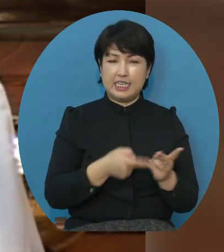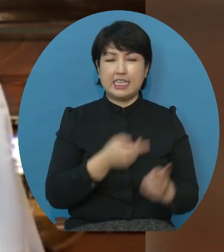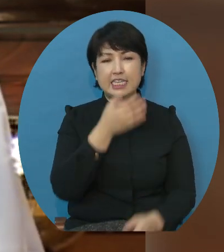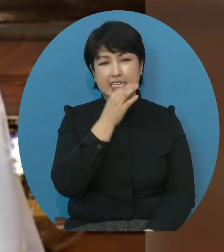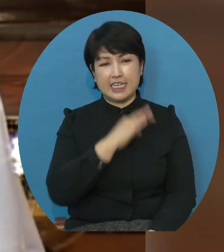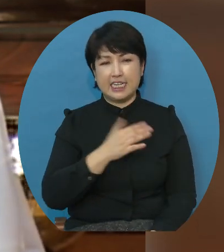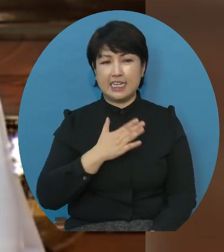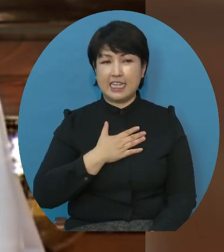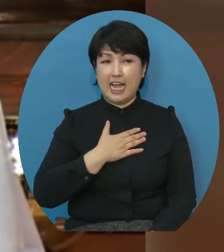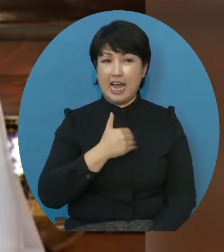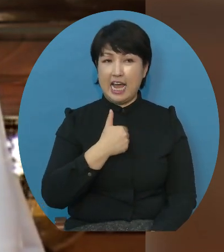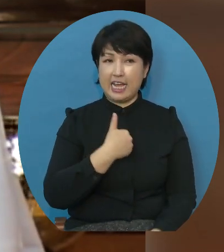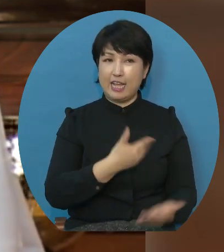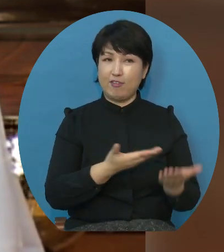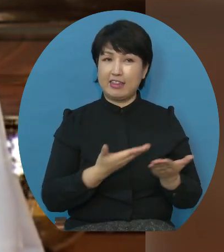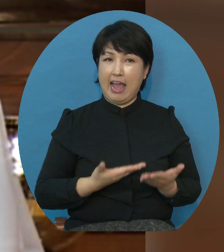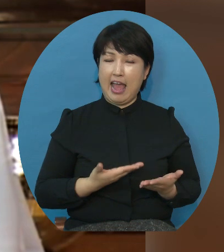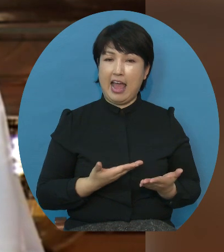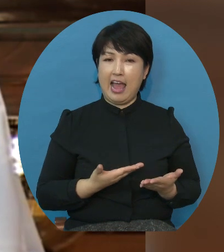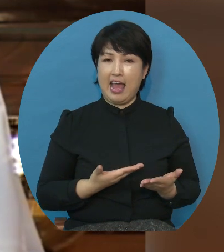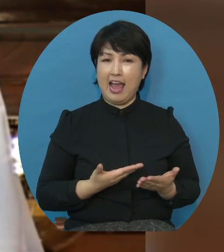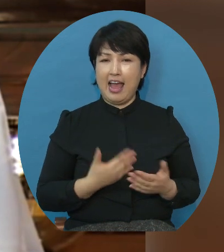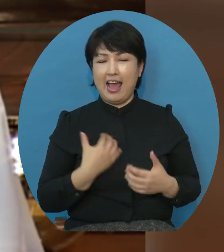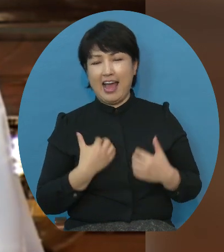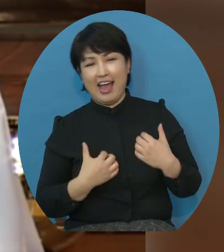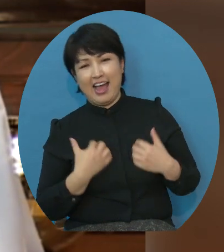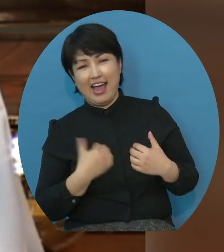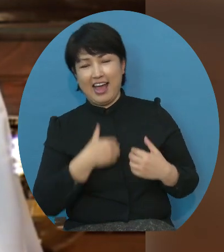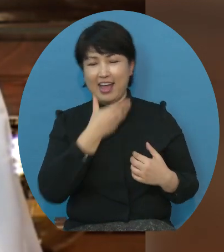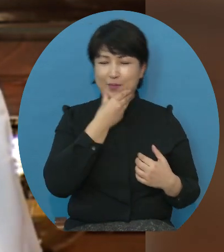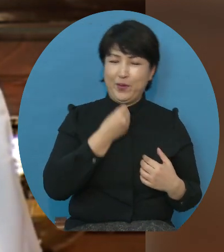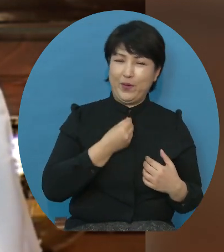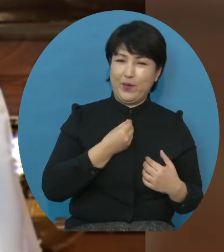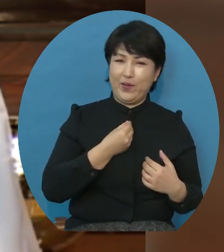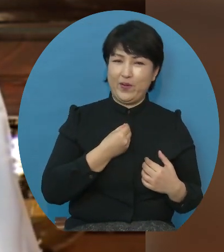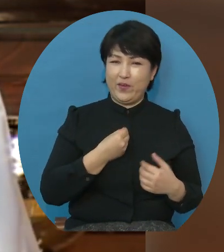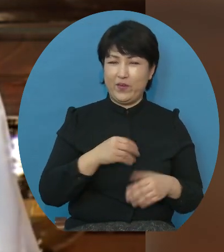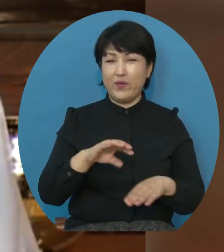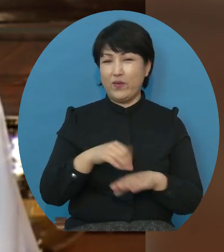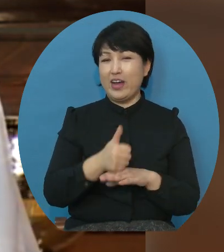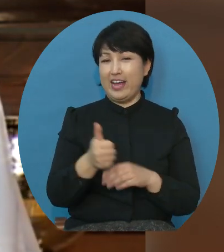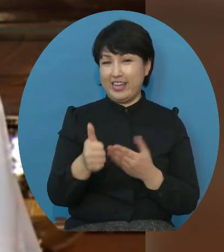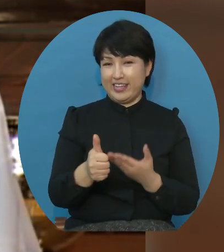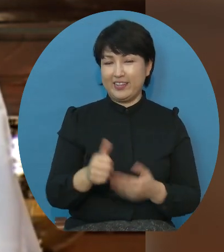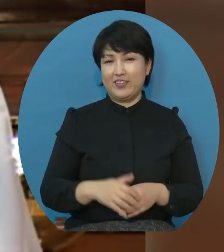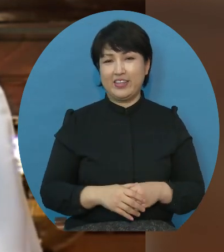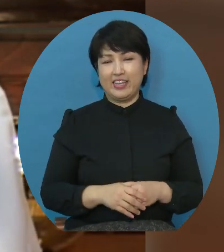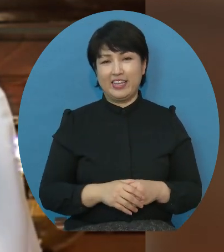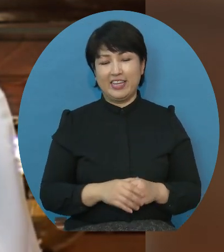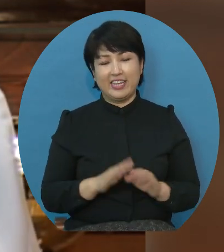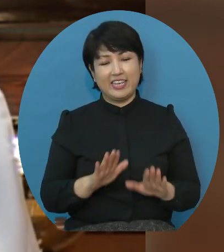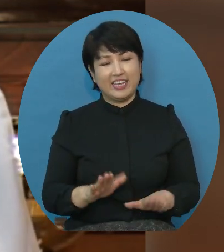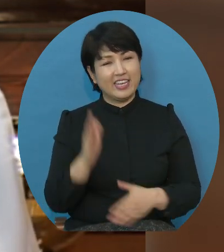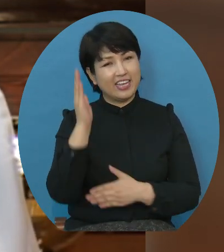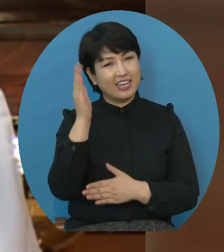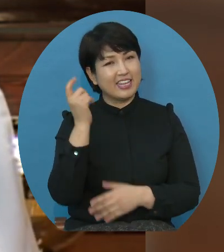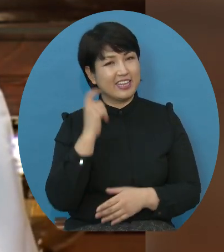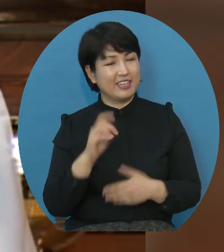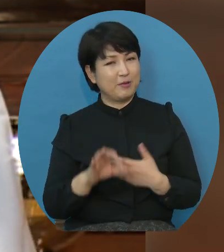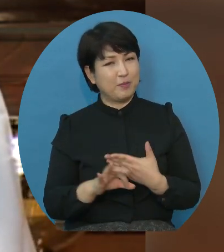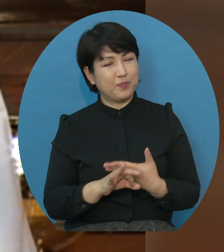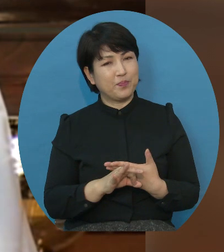이익을 아 이게 좋다 이러면서 행복해 했다고 합니다 이런 얘기를 우리가 가만히